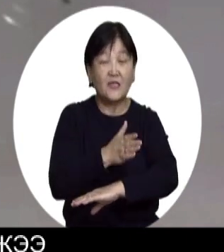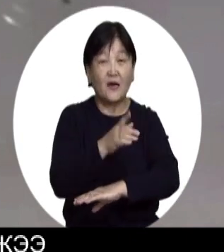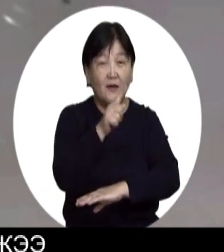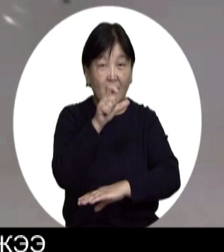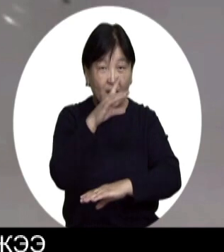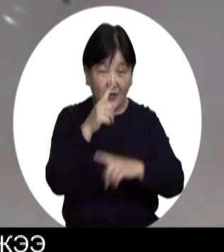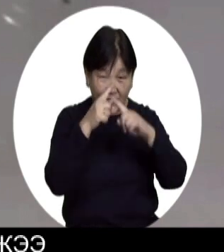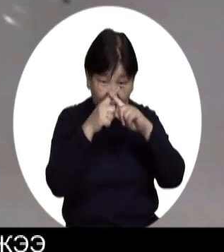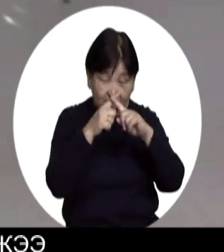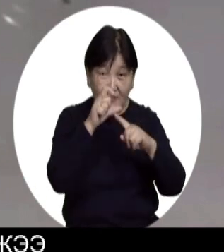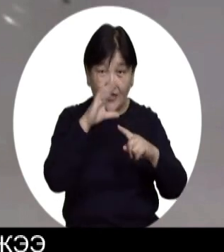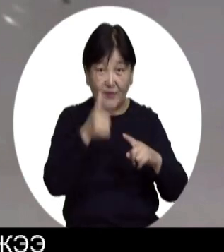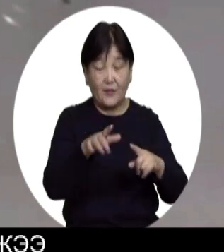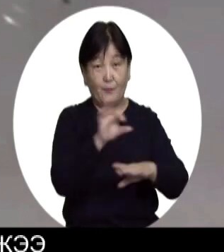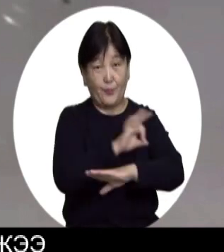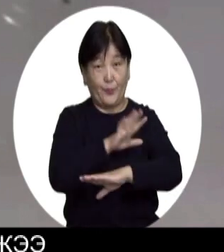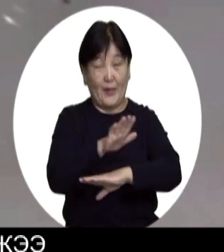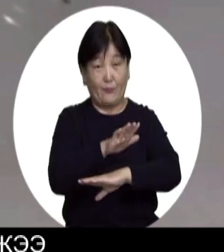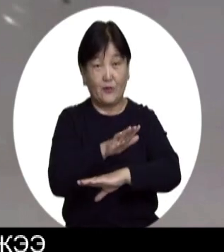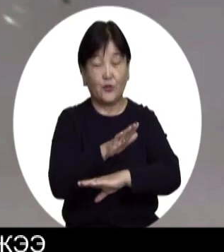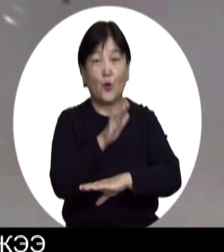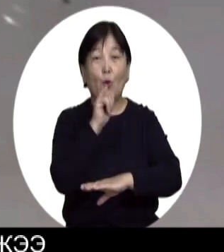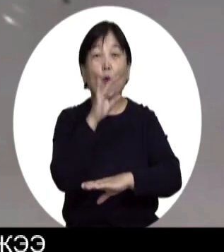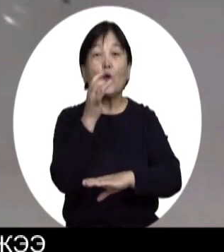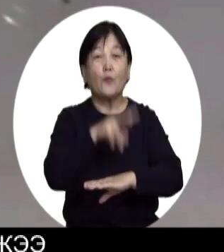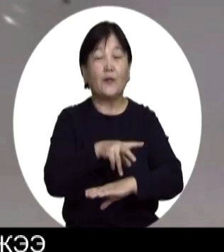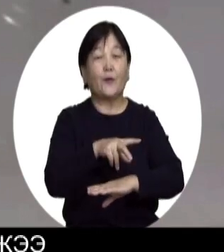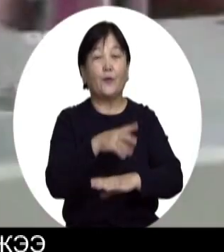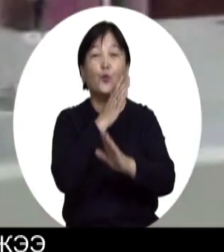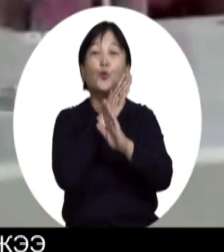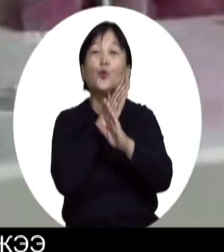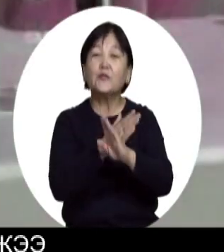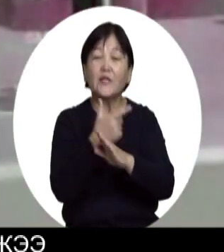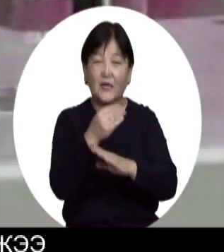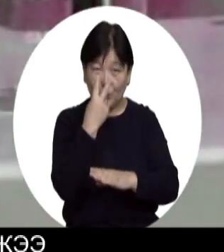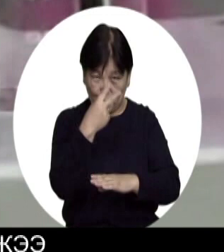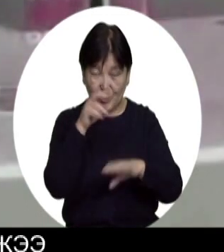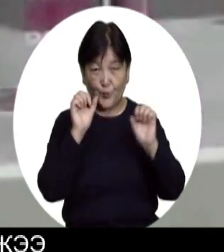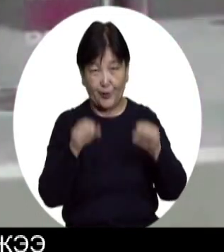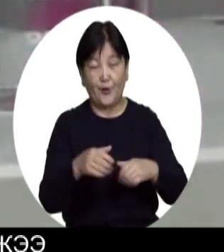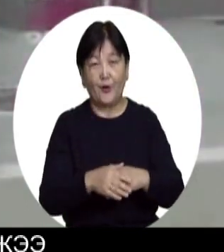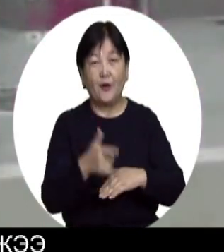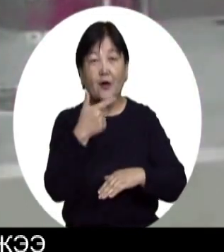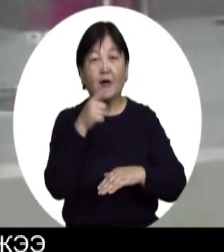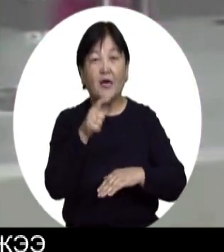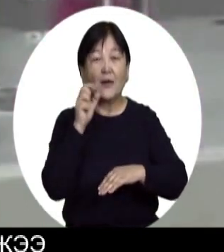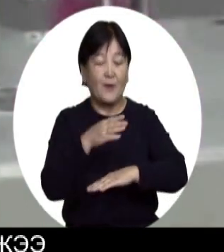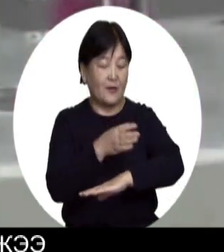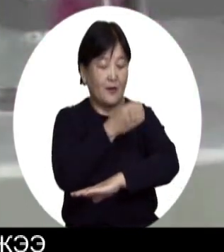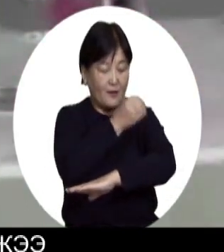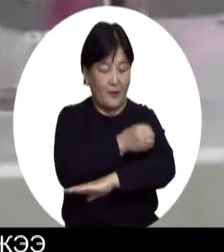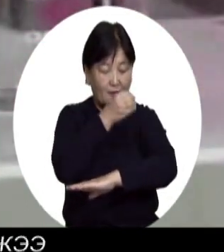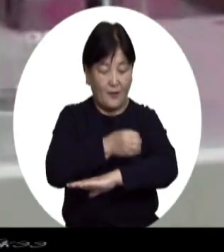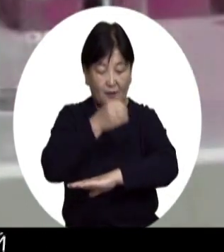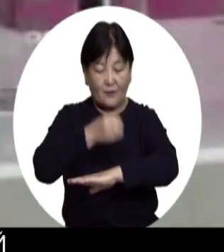арилж байгаа. За ингэснээр бид нар энэ урвлыг явж дууслаа гэж үзэж байгаа. За гих мэтлэн энэ